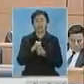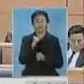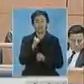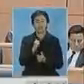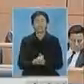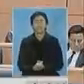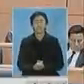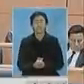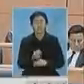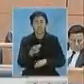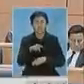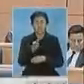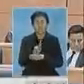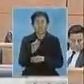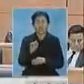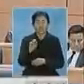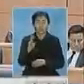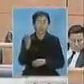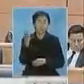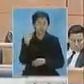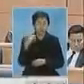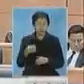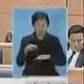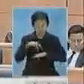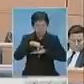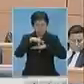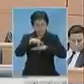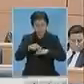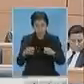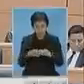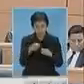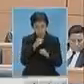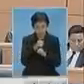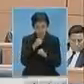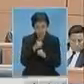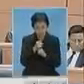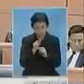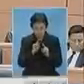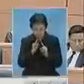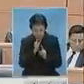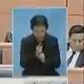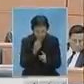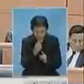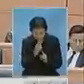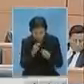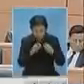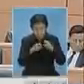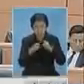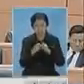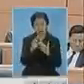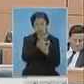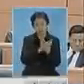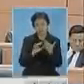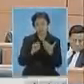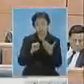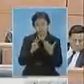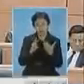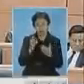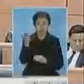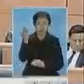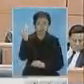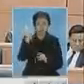สุขบุญเดชประธานวุฒิสภาครับแต่งตั้งคณะกรรมการเพื่อติดตามสถานการณ์บ้านเมืองวุฒิสภาเมื่อ 24